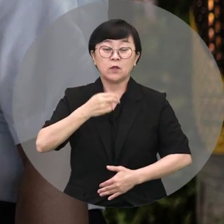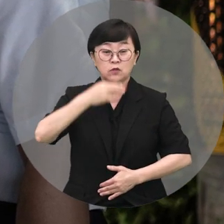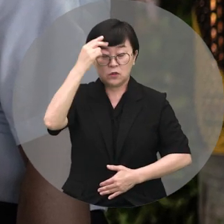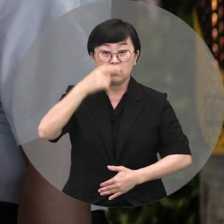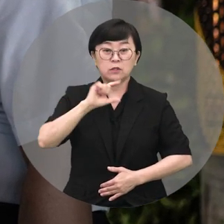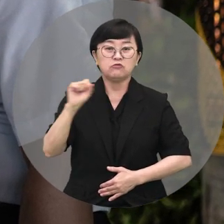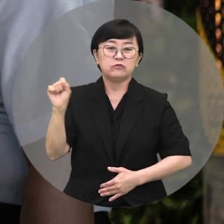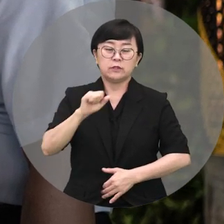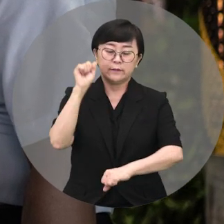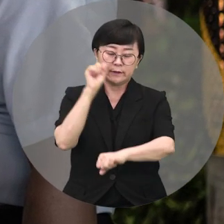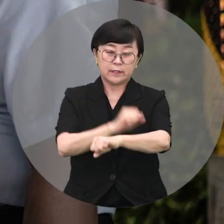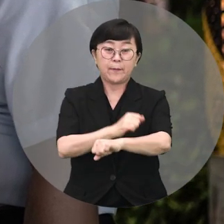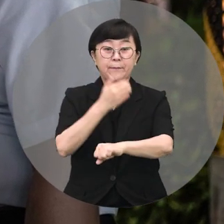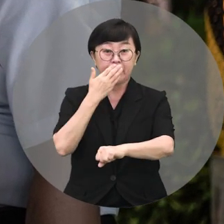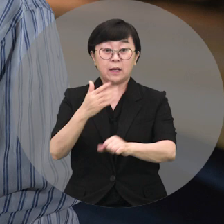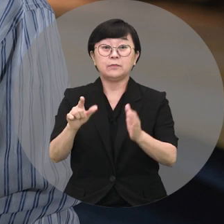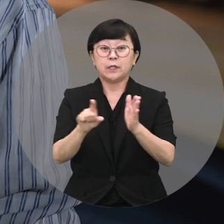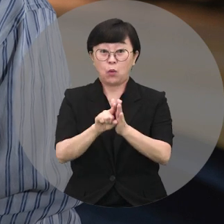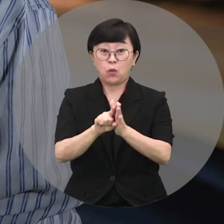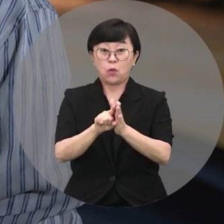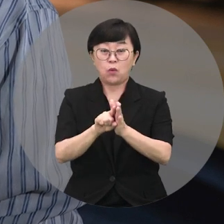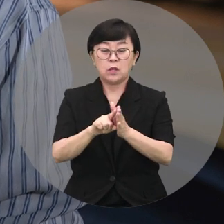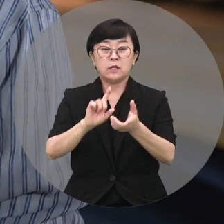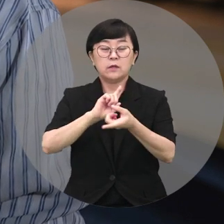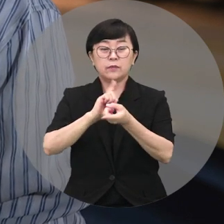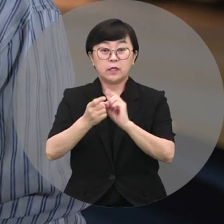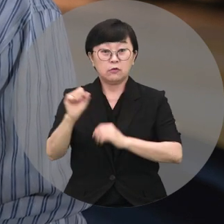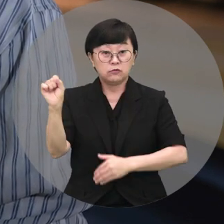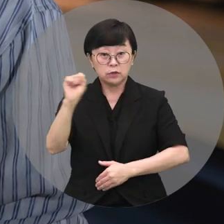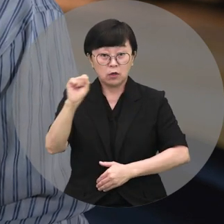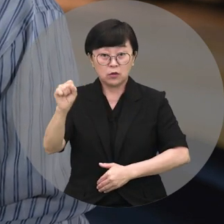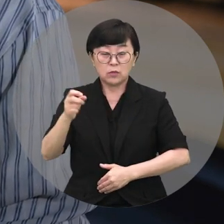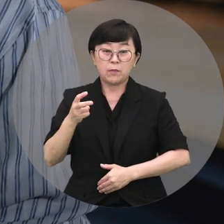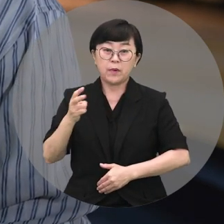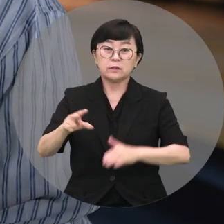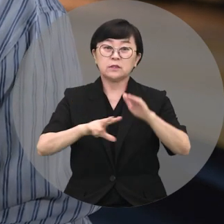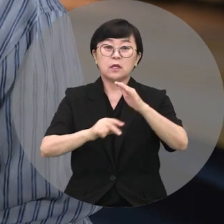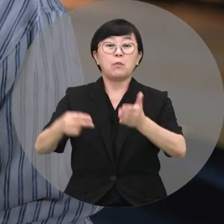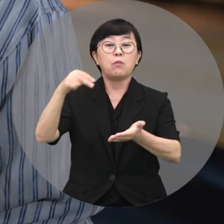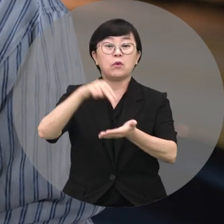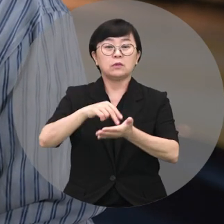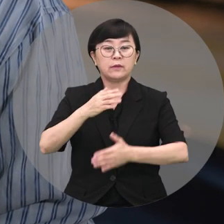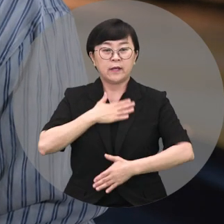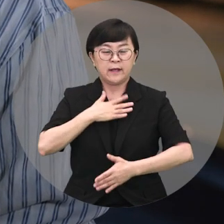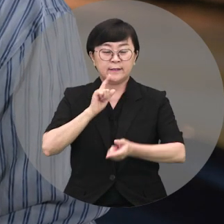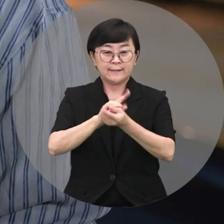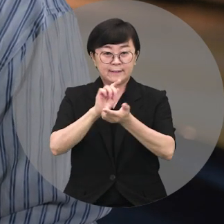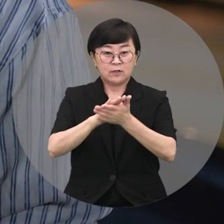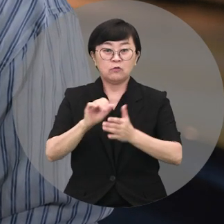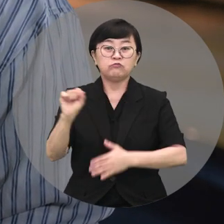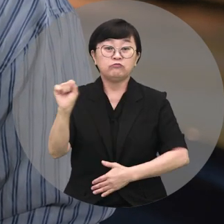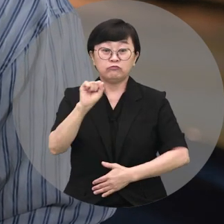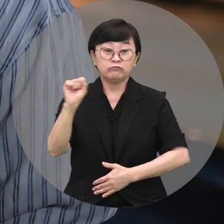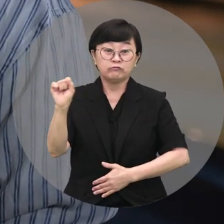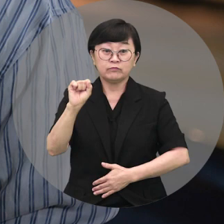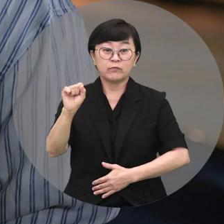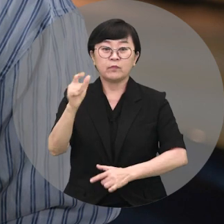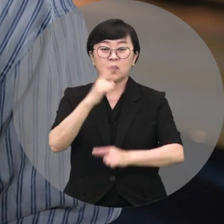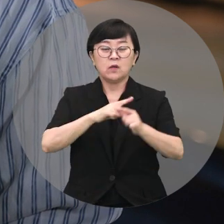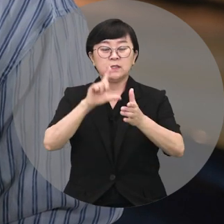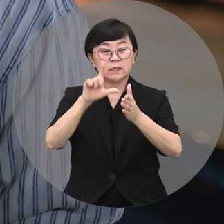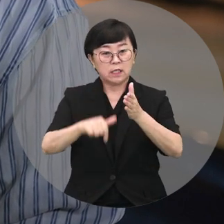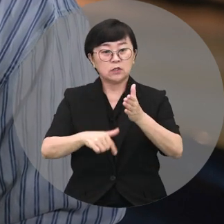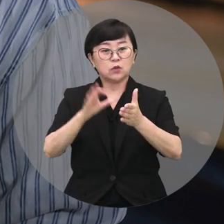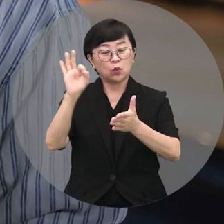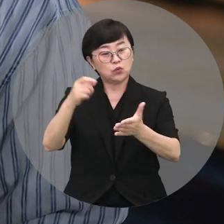상태에서도 운전을 잘할 수 있다. 대리운전이나 대중교통을 이용하는 것보다 내가 직접 운전해서 가는 것이